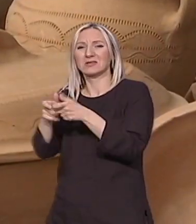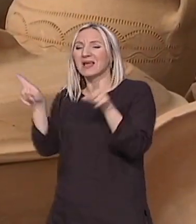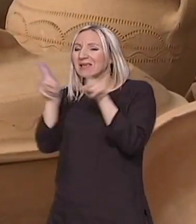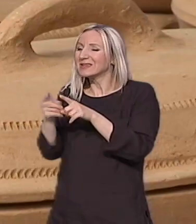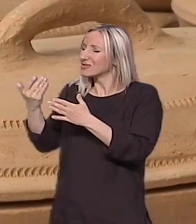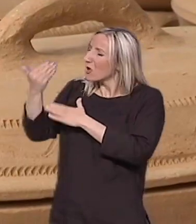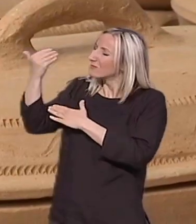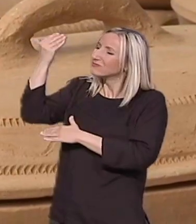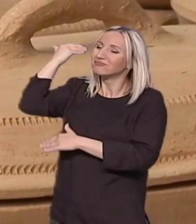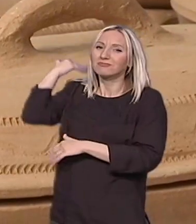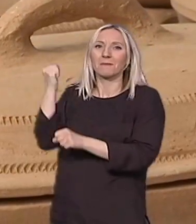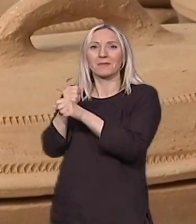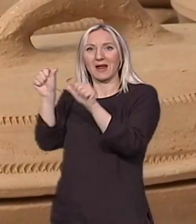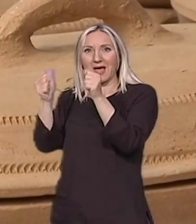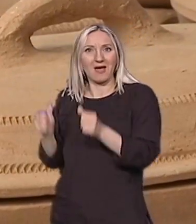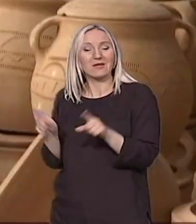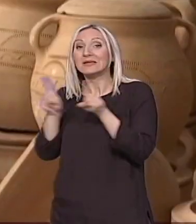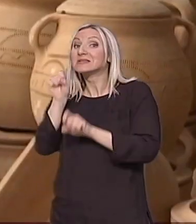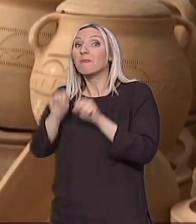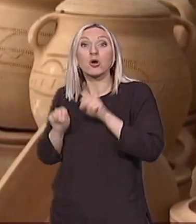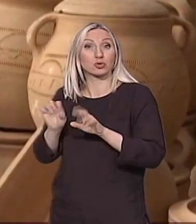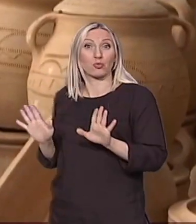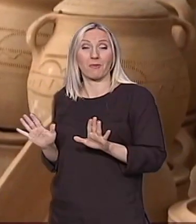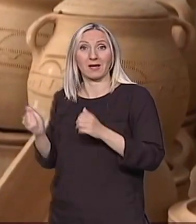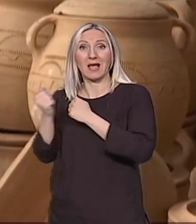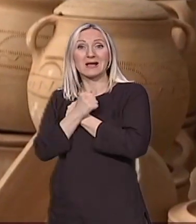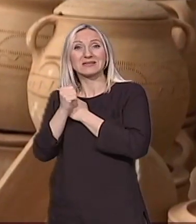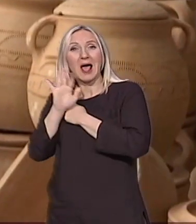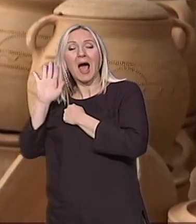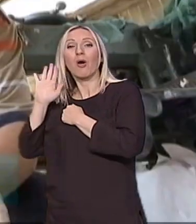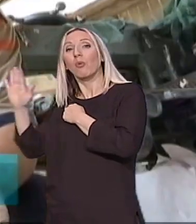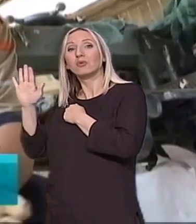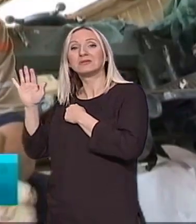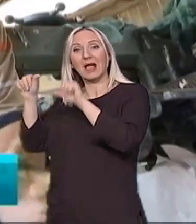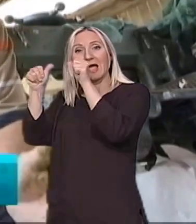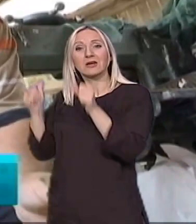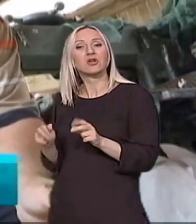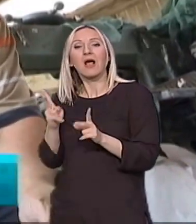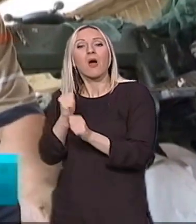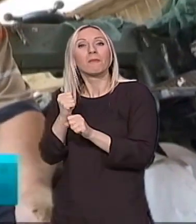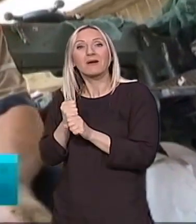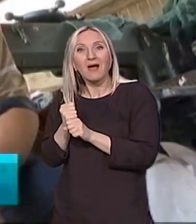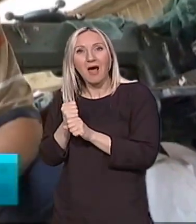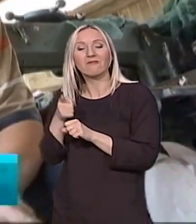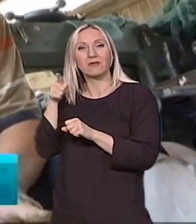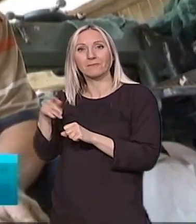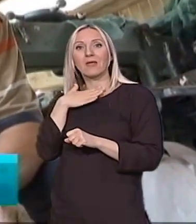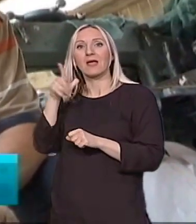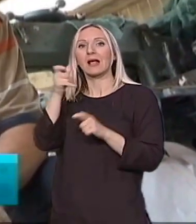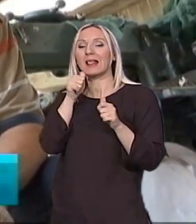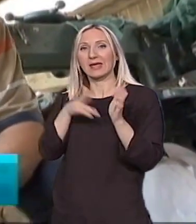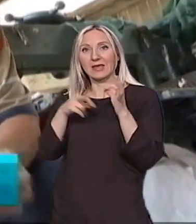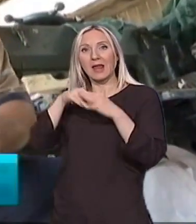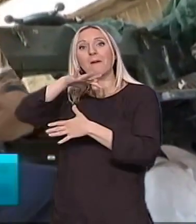generacijama unazad. Isti je i postupak. Zlakuška Grnčarija se radi sa glinom koja je mešavina